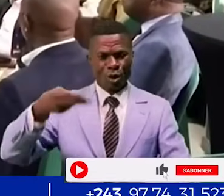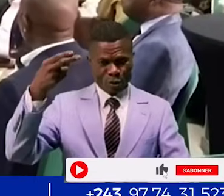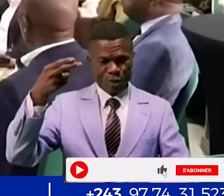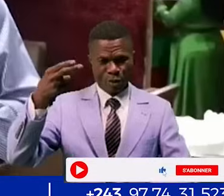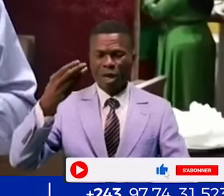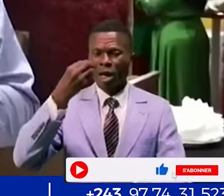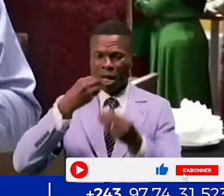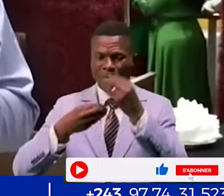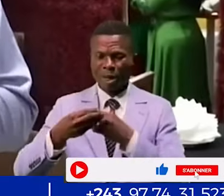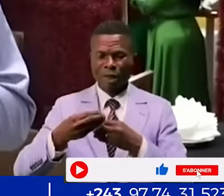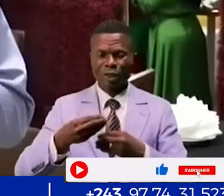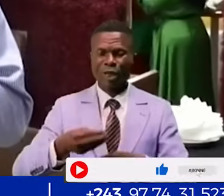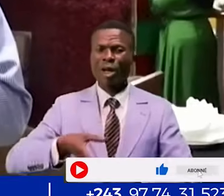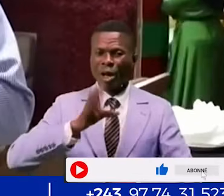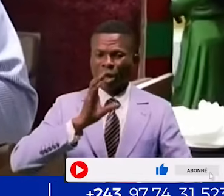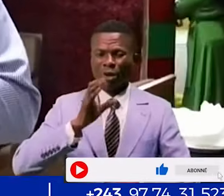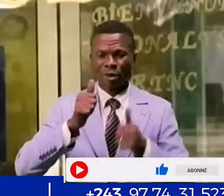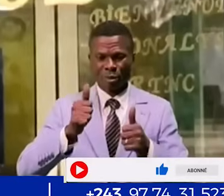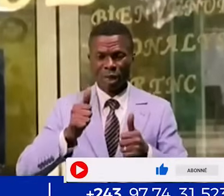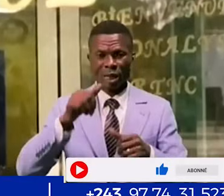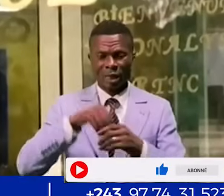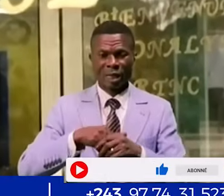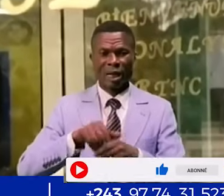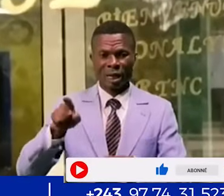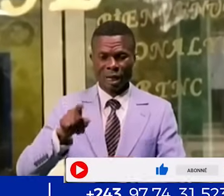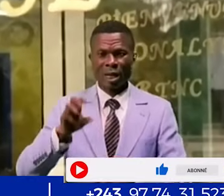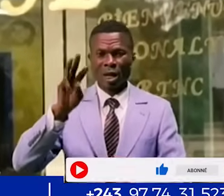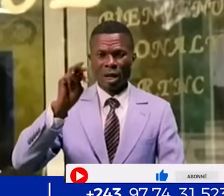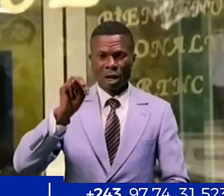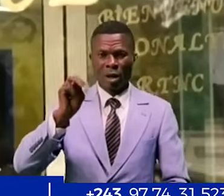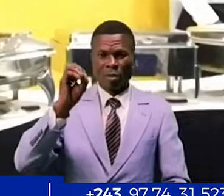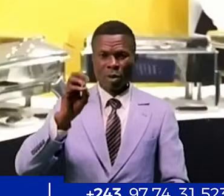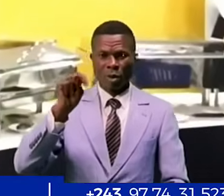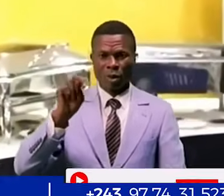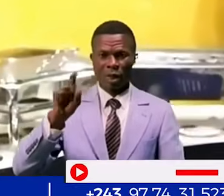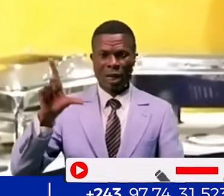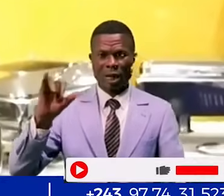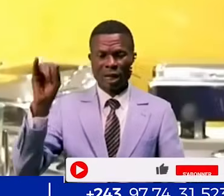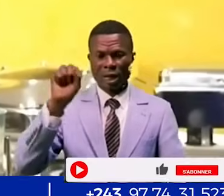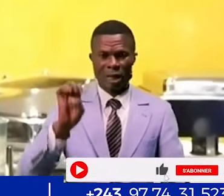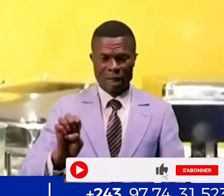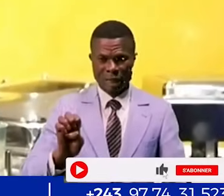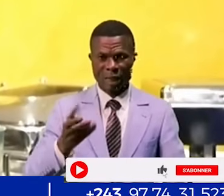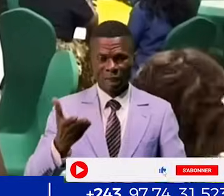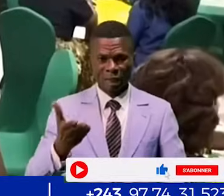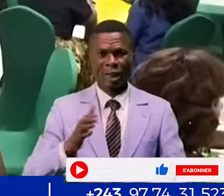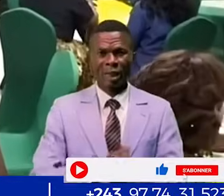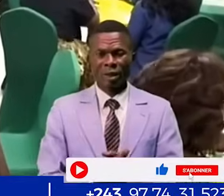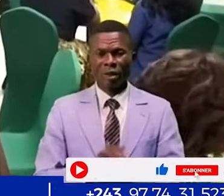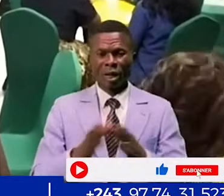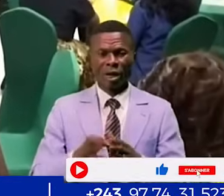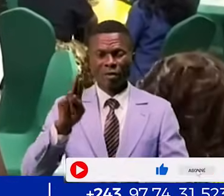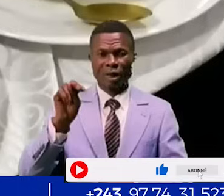pour déguster de mets dans les normes requises. Monalise, c'est le nom du restaurant rénové qui convole juste nos avec